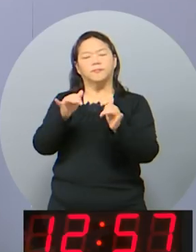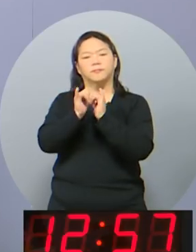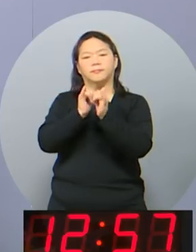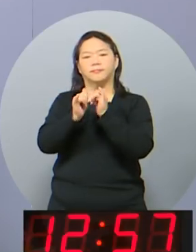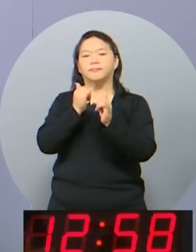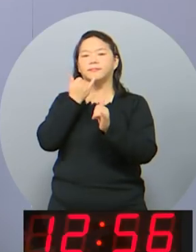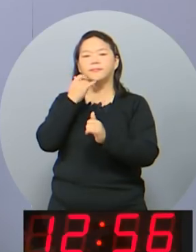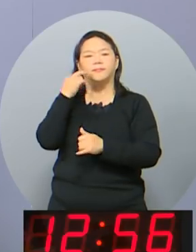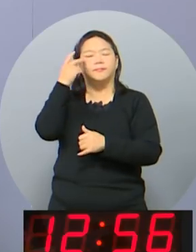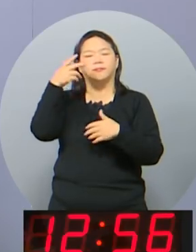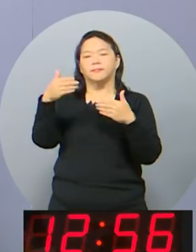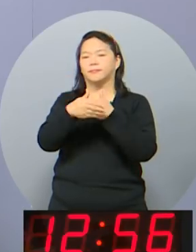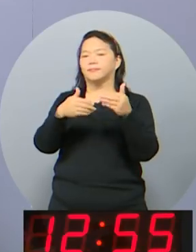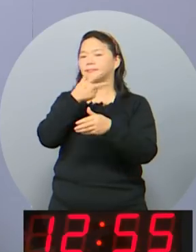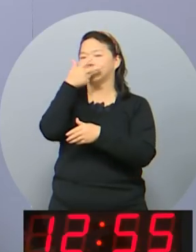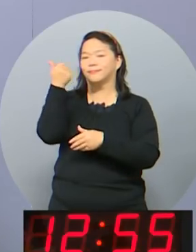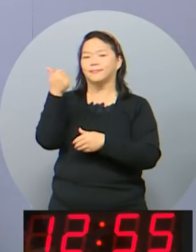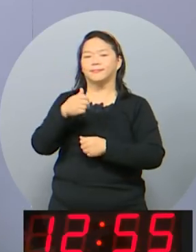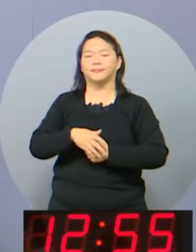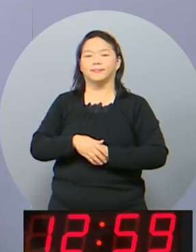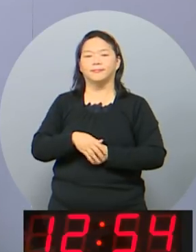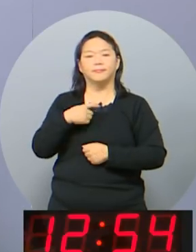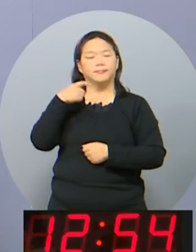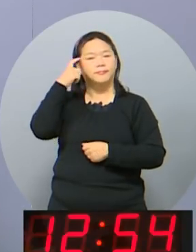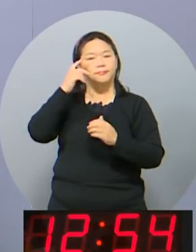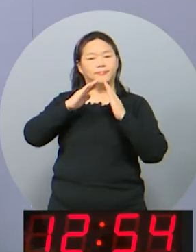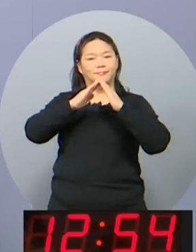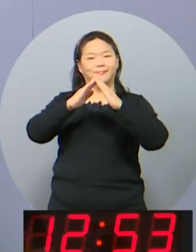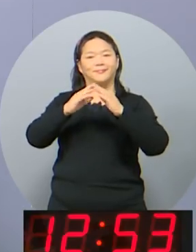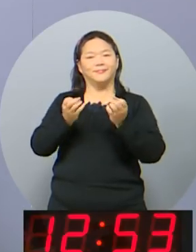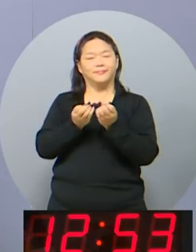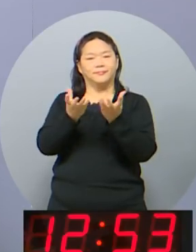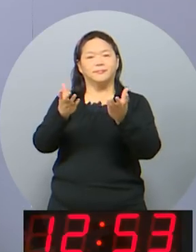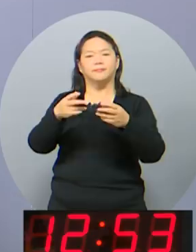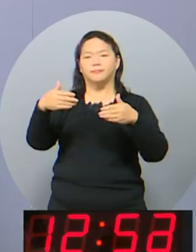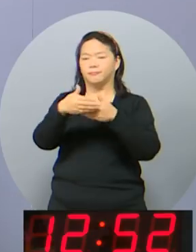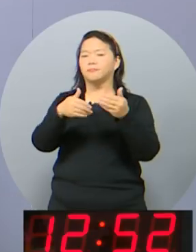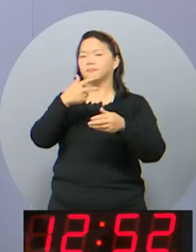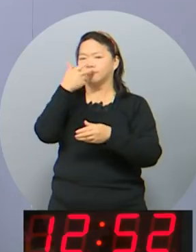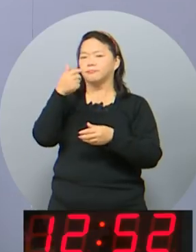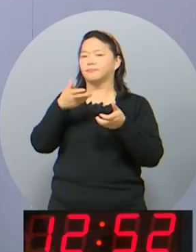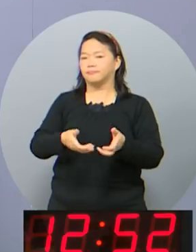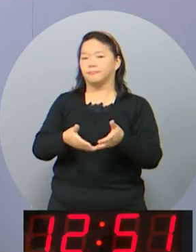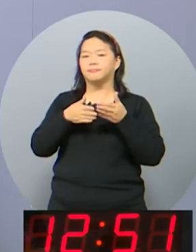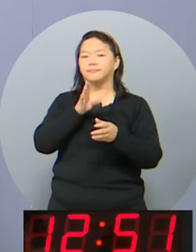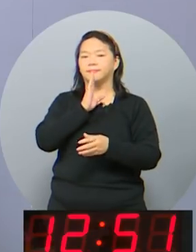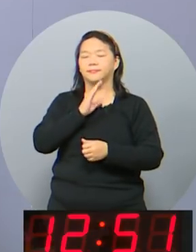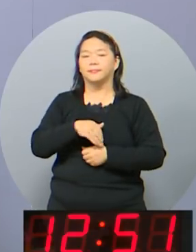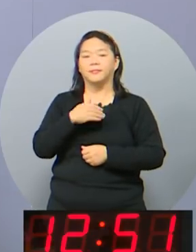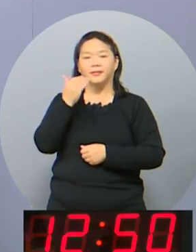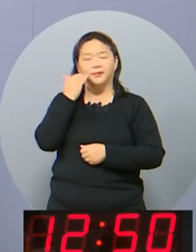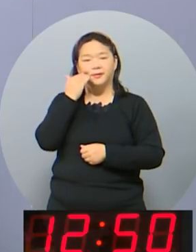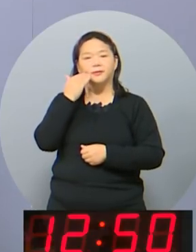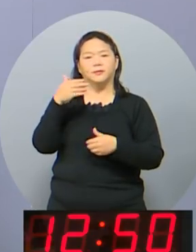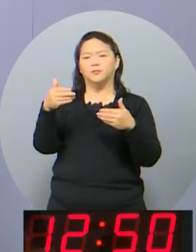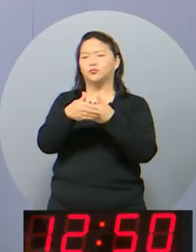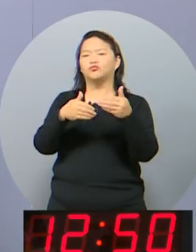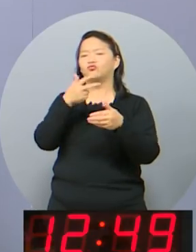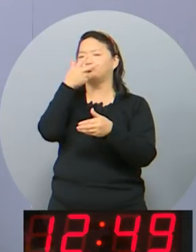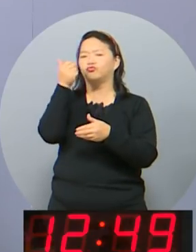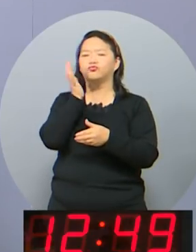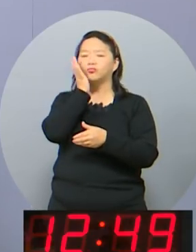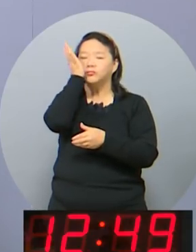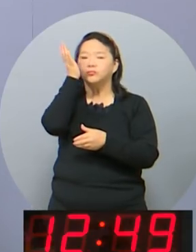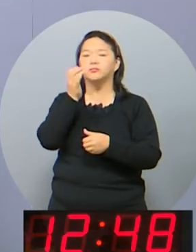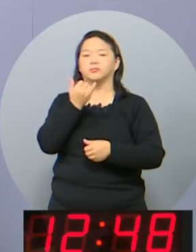感受到交通的便利。我想一个城市的发展，交通的便利非常的重要，如果让交通能有更便利的